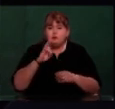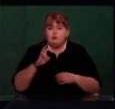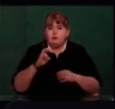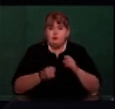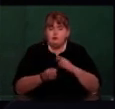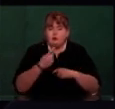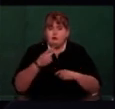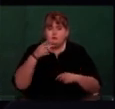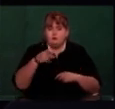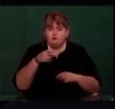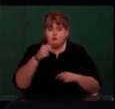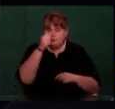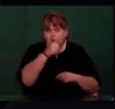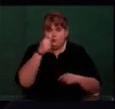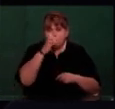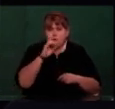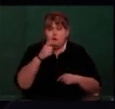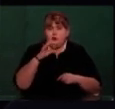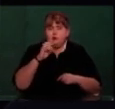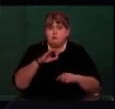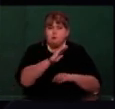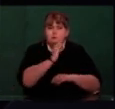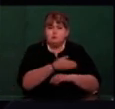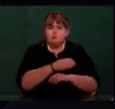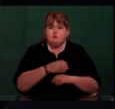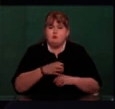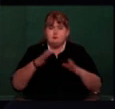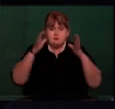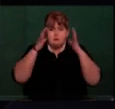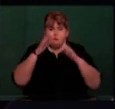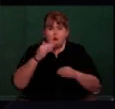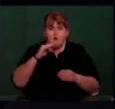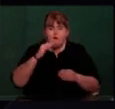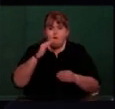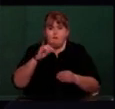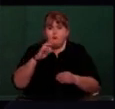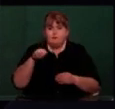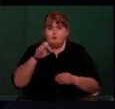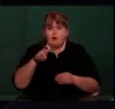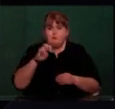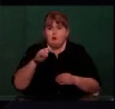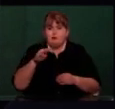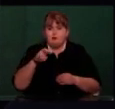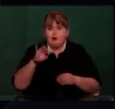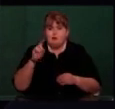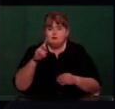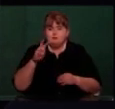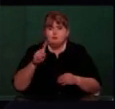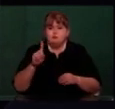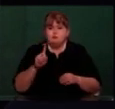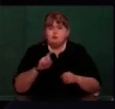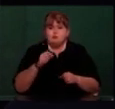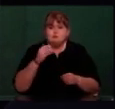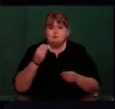к 2000-м годам в Египте усиливается исламский фундаментализм, что сыграло